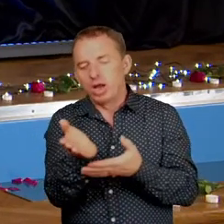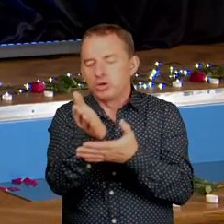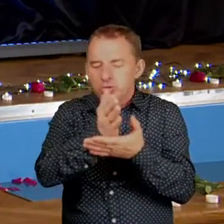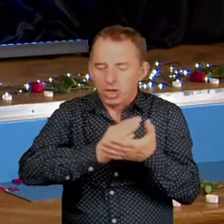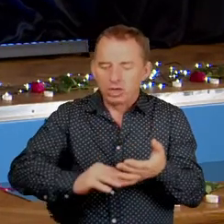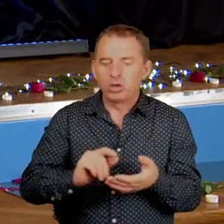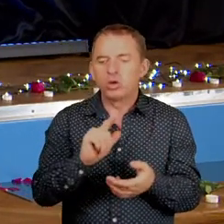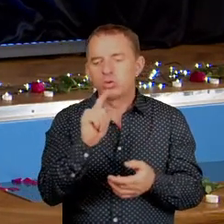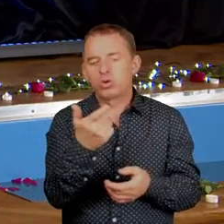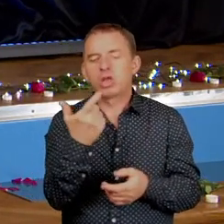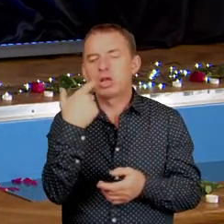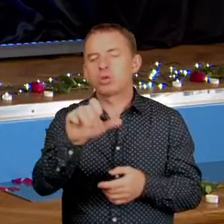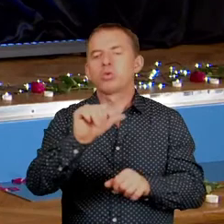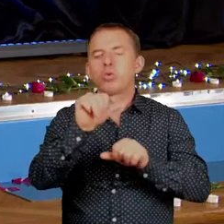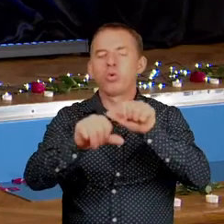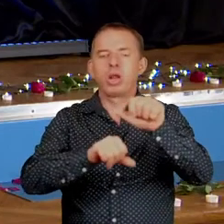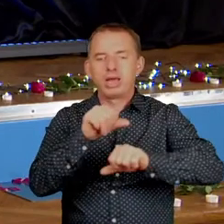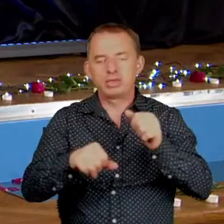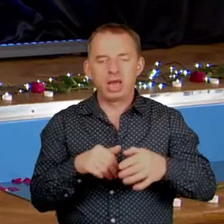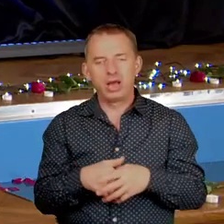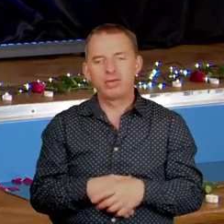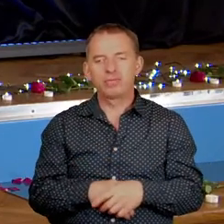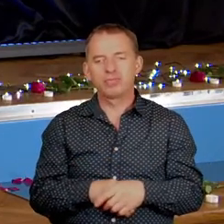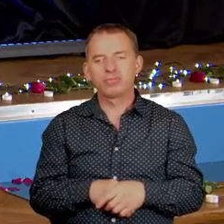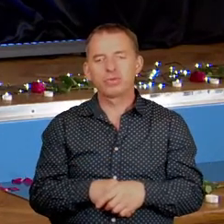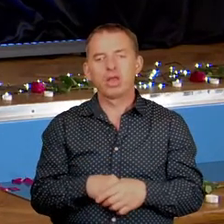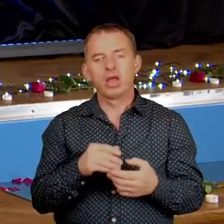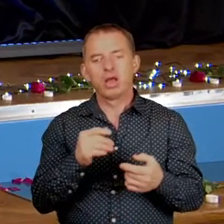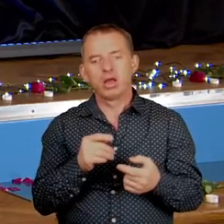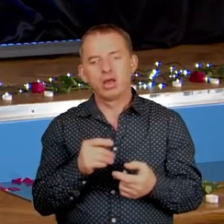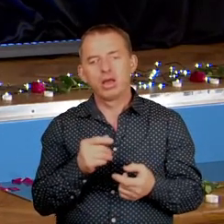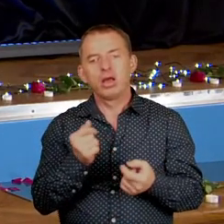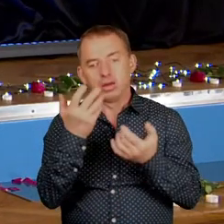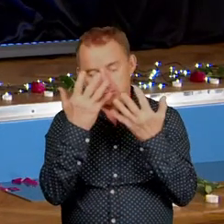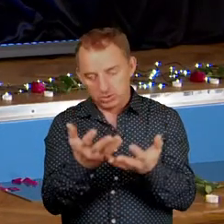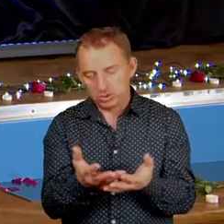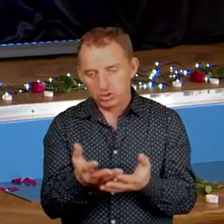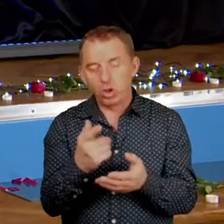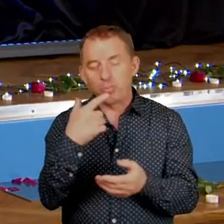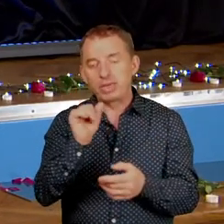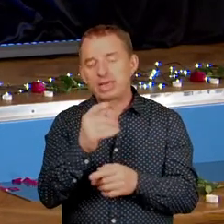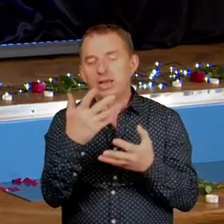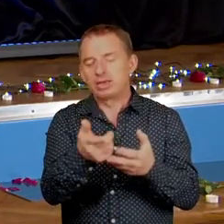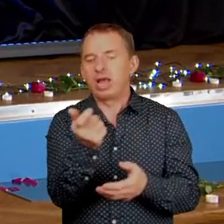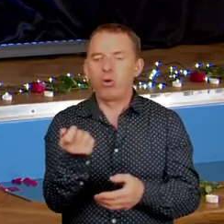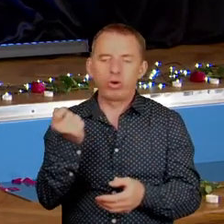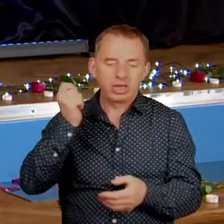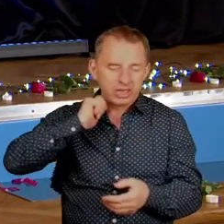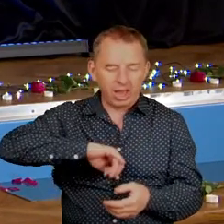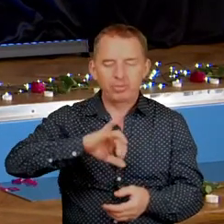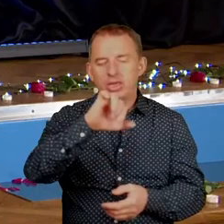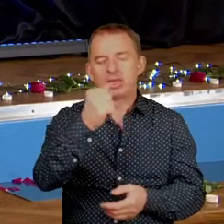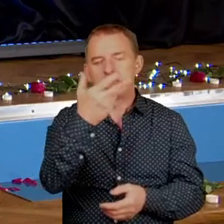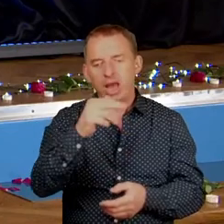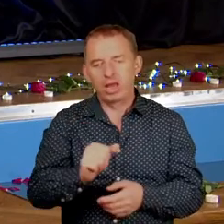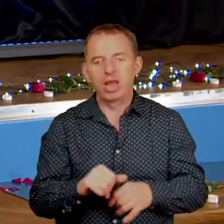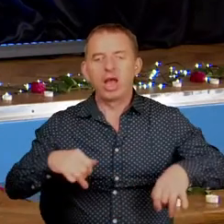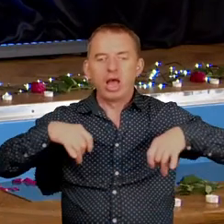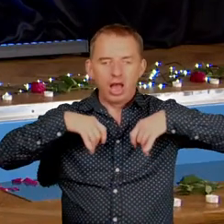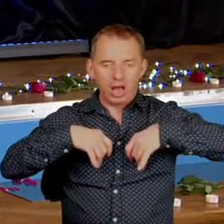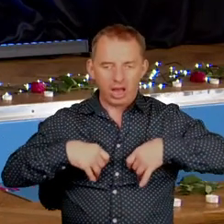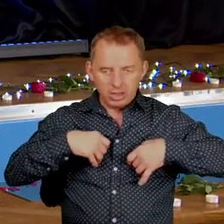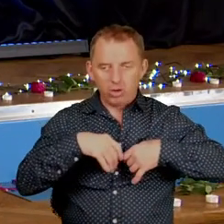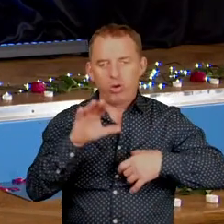Roman emperor Domitian tries to kill him. Domitian chciał go zabić. Angels of God protect John. Aniołowie